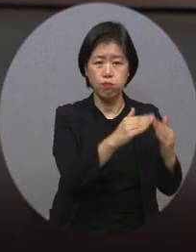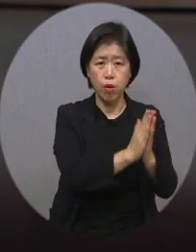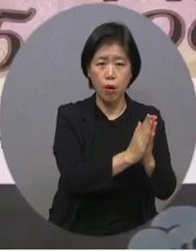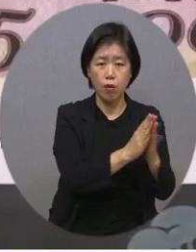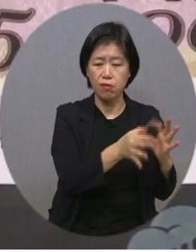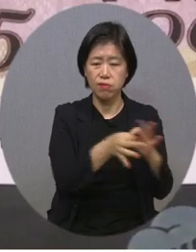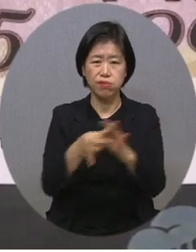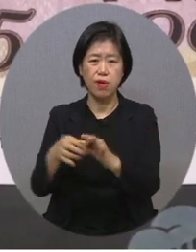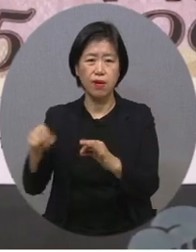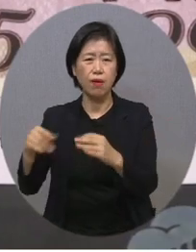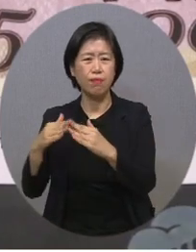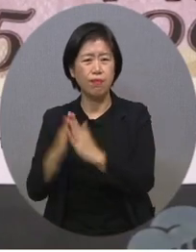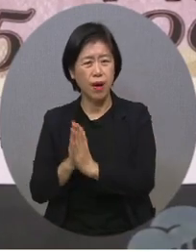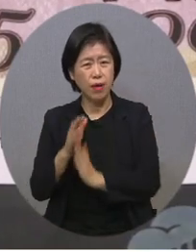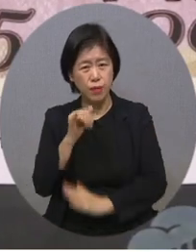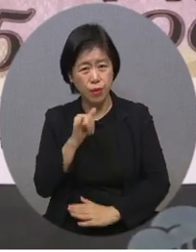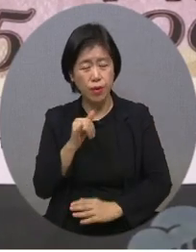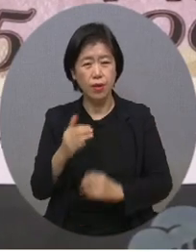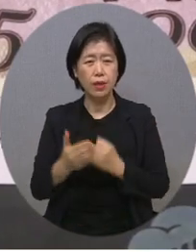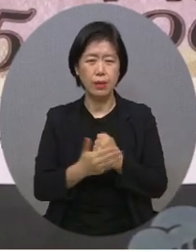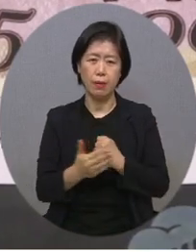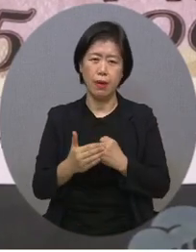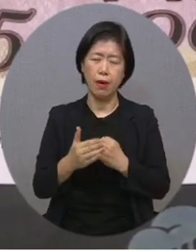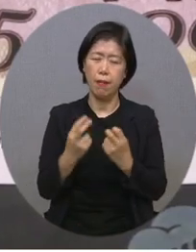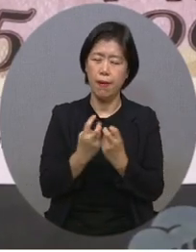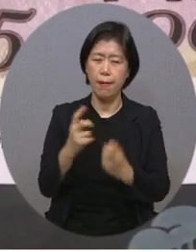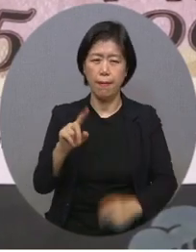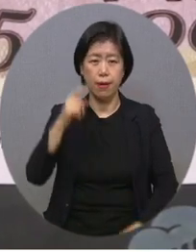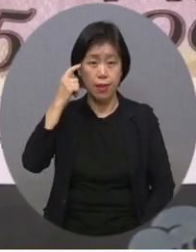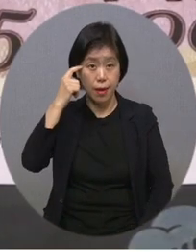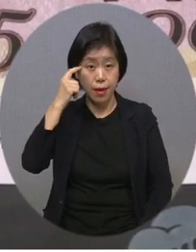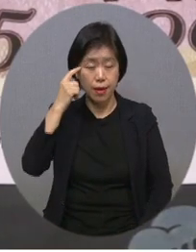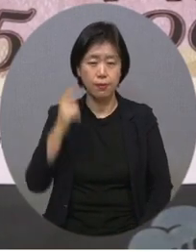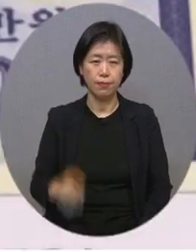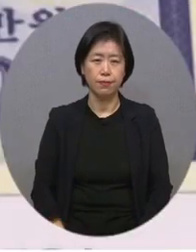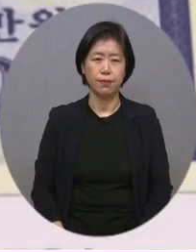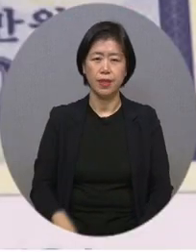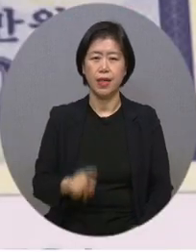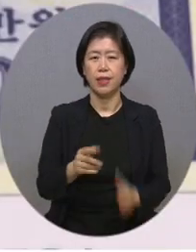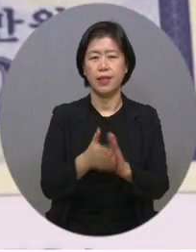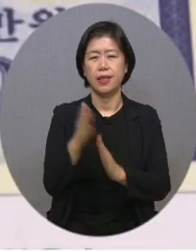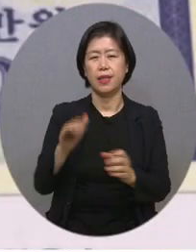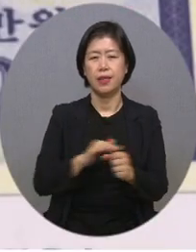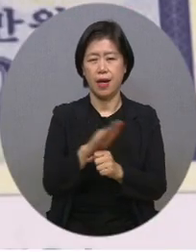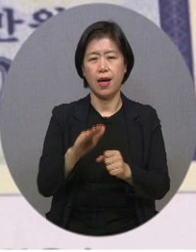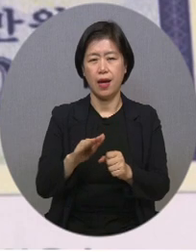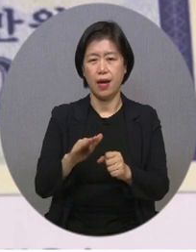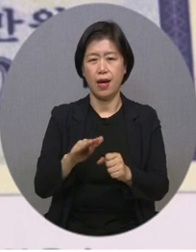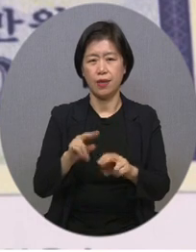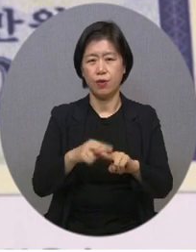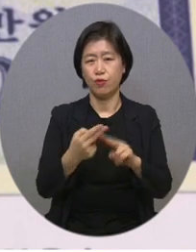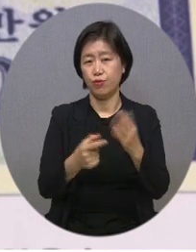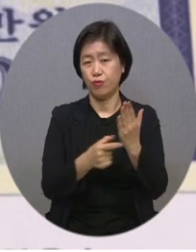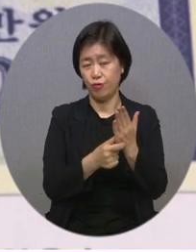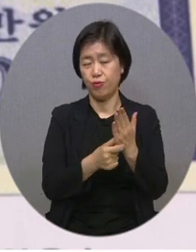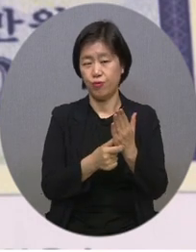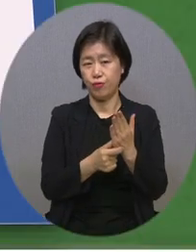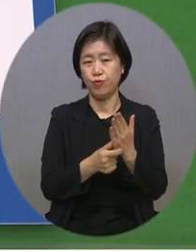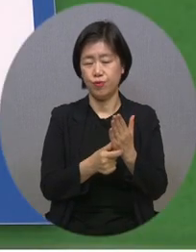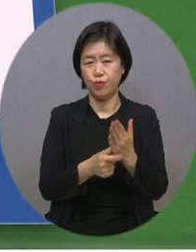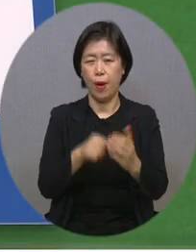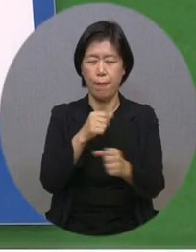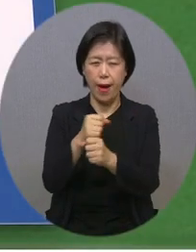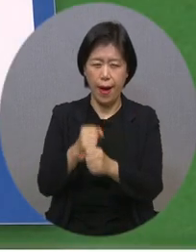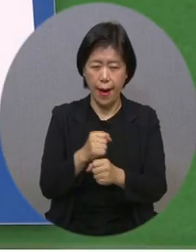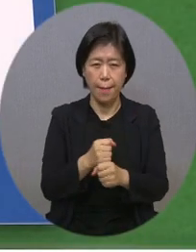해서 지역 앞에 군산사랑 상품권을 네네. 발행을 네네. 해서 전국의 최고의